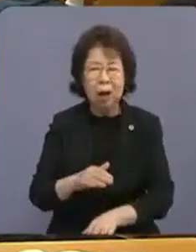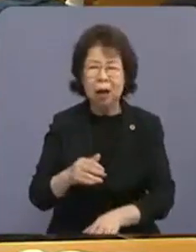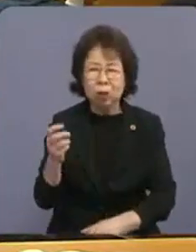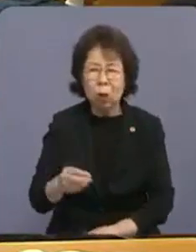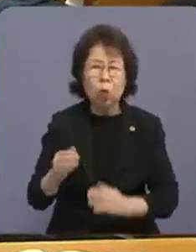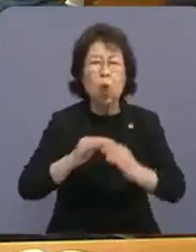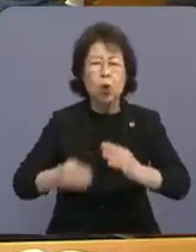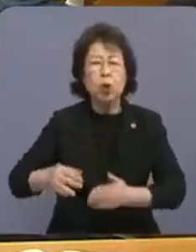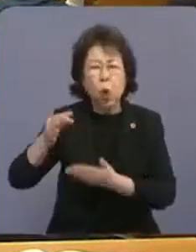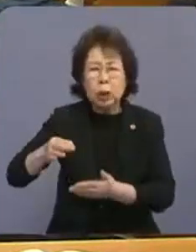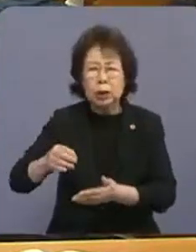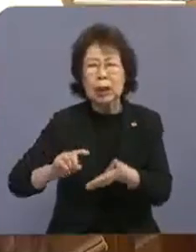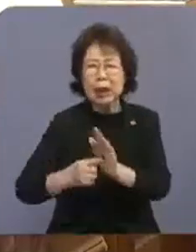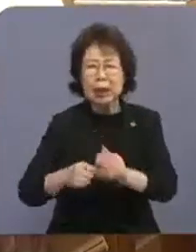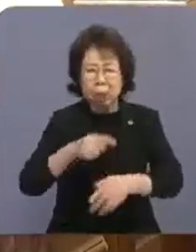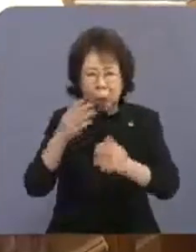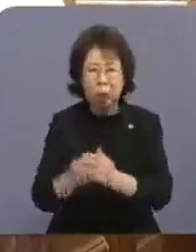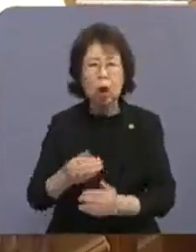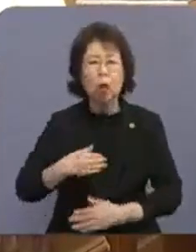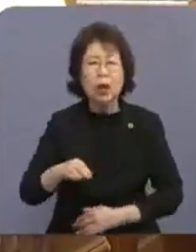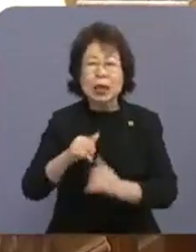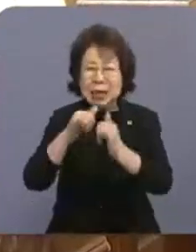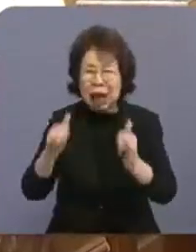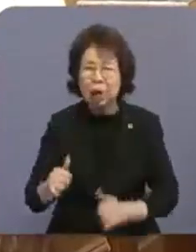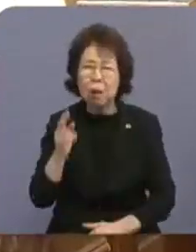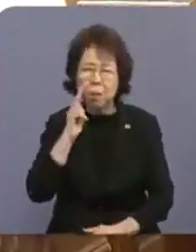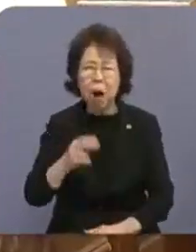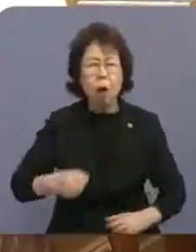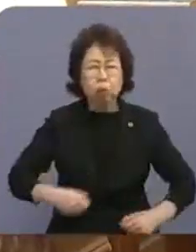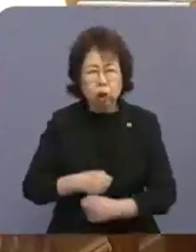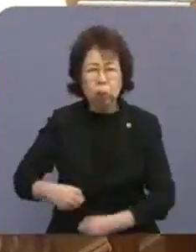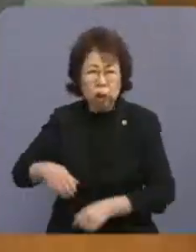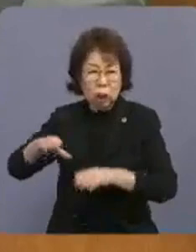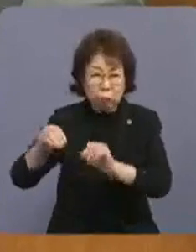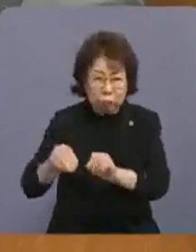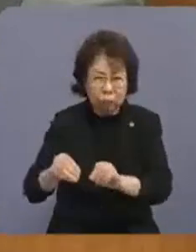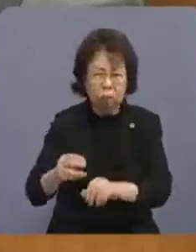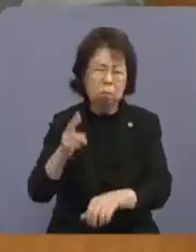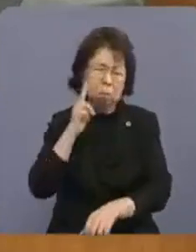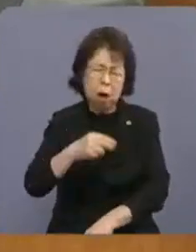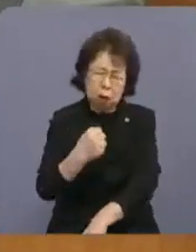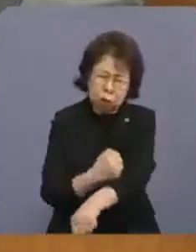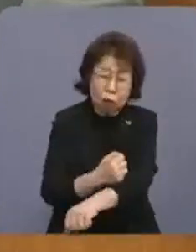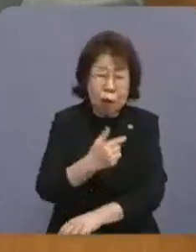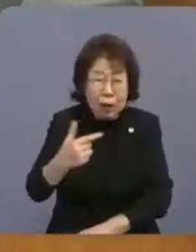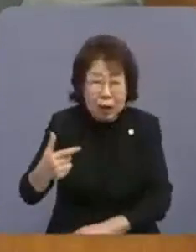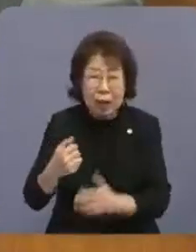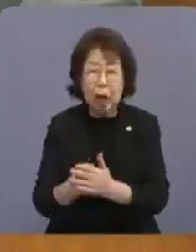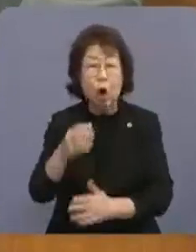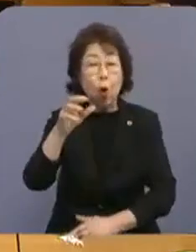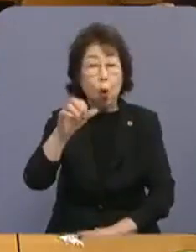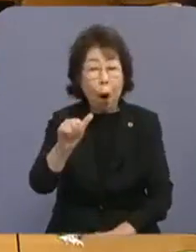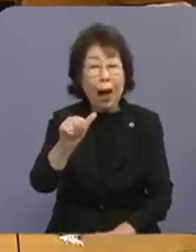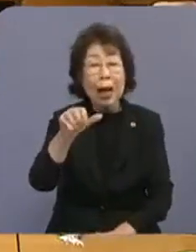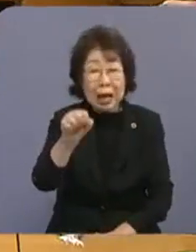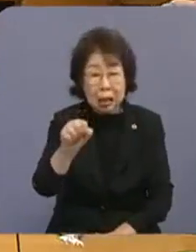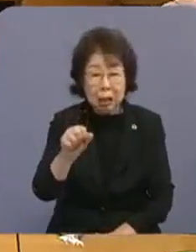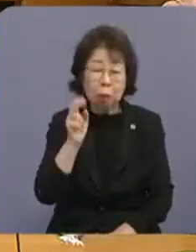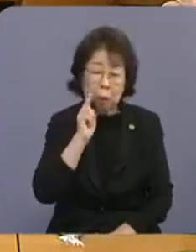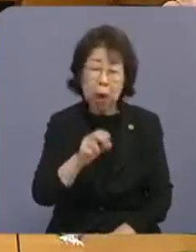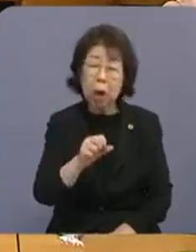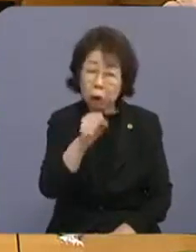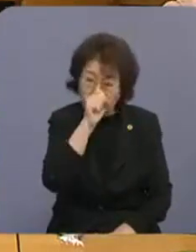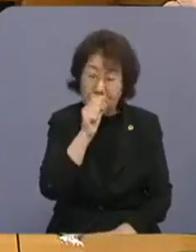고위공직자 재산 등록 정책 등을 통해 우리 사회의 부정부패를 줄이는 데 크게 기여했다며 YS 기념관이